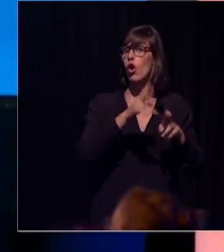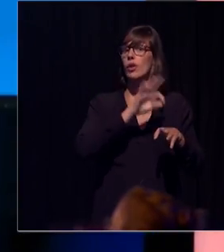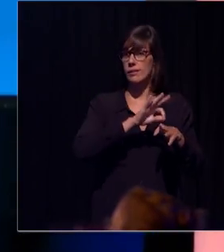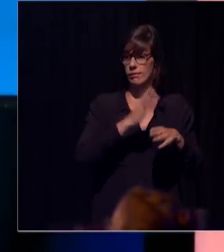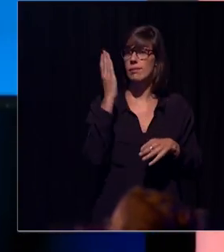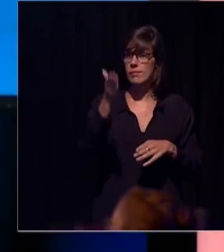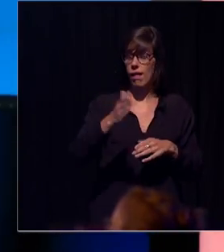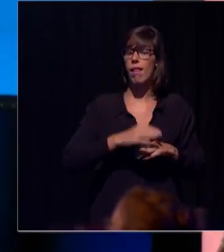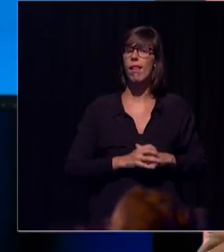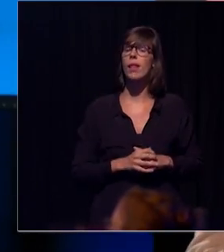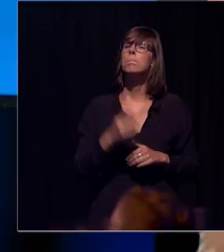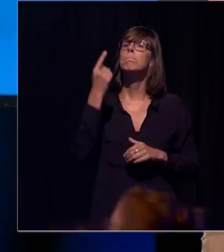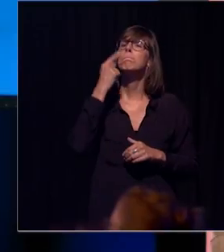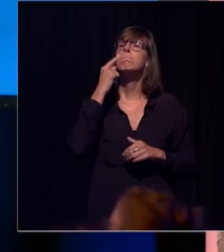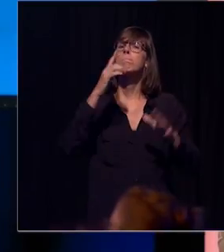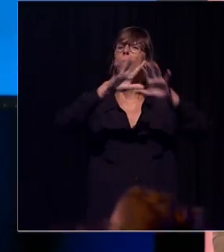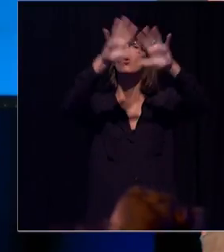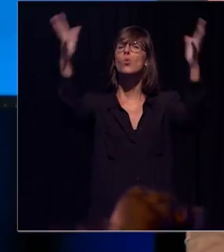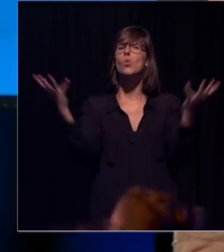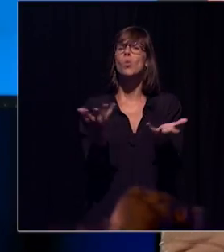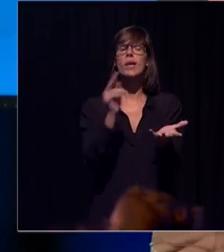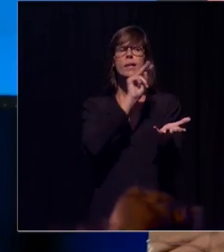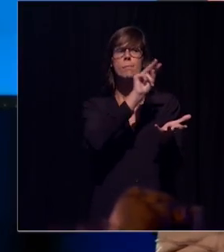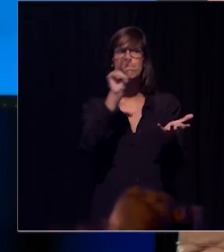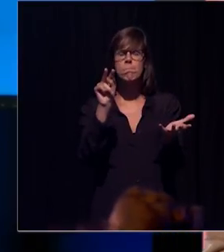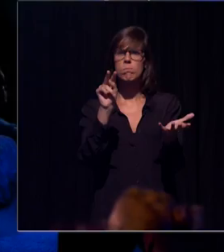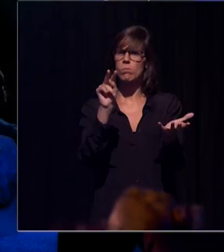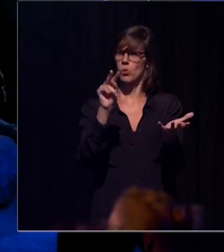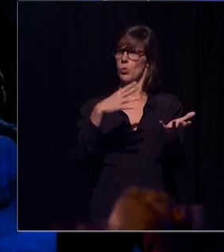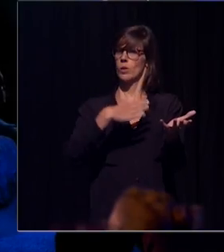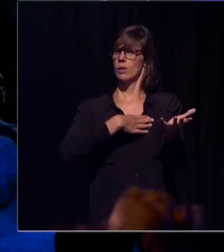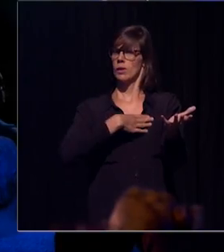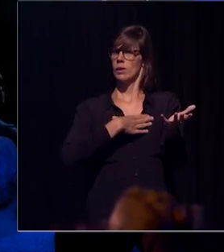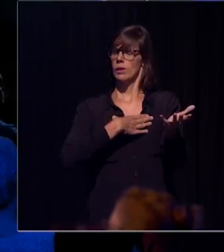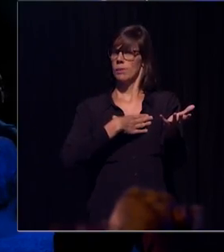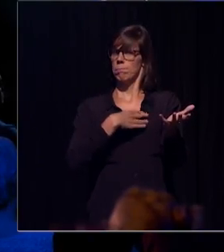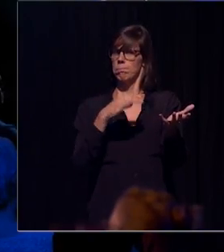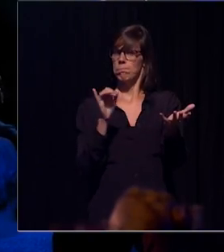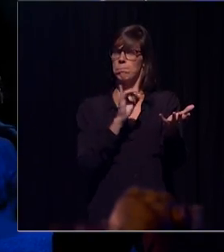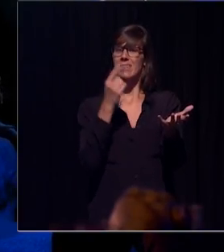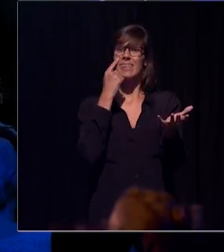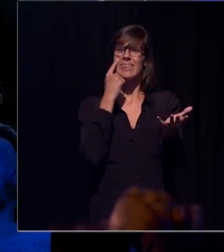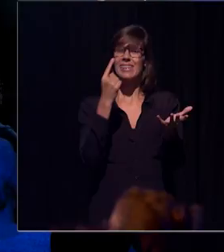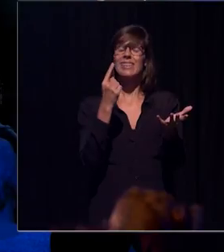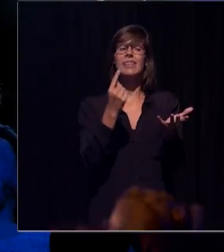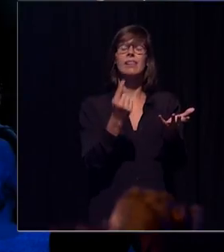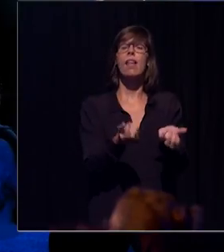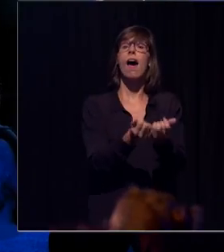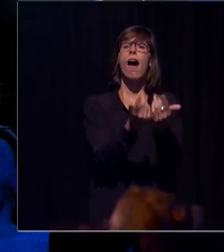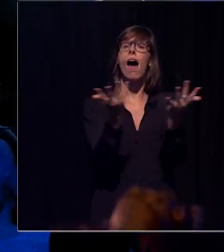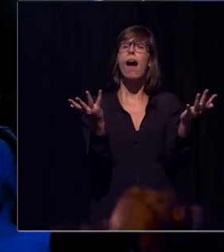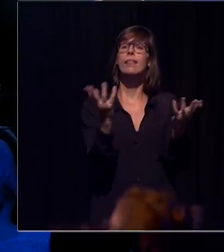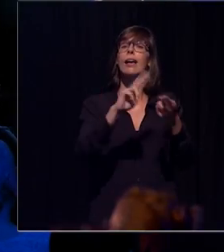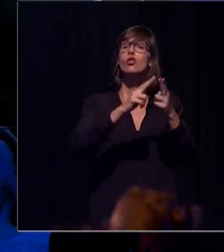En wanneer je kijkt naar de kaart van de wereld, dan is er iets heel beangstigend. Namelijk, die groei van diabetes gaat